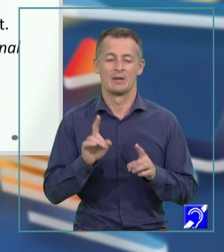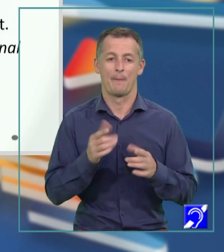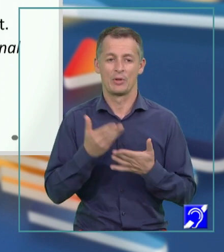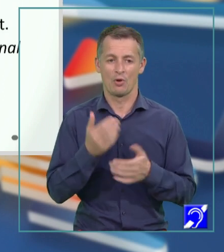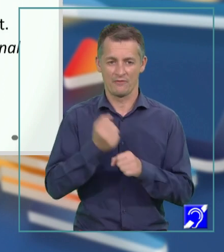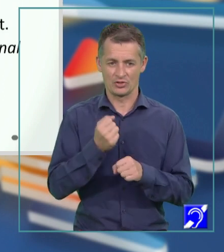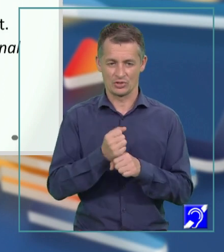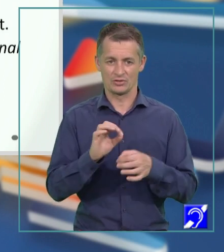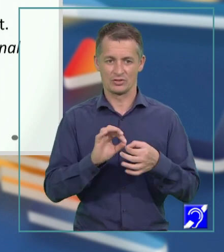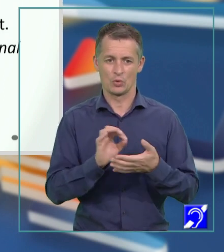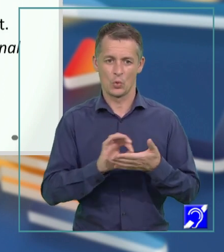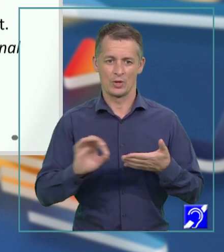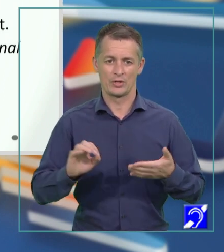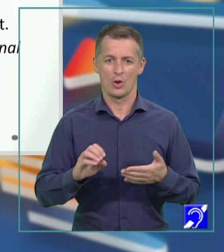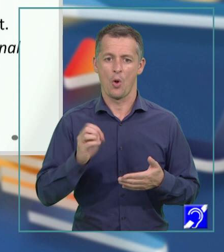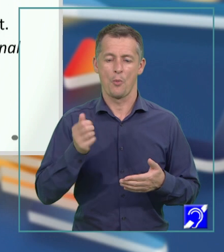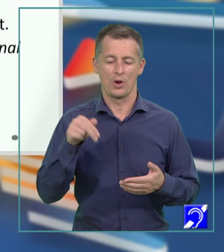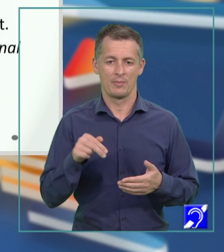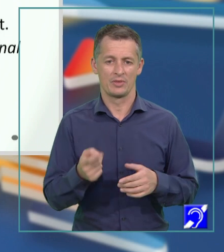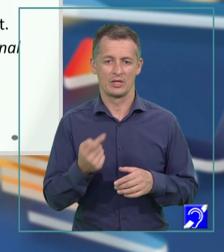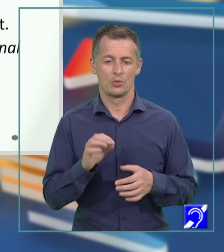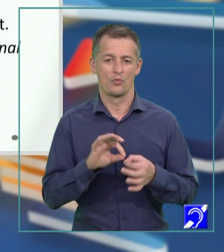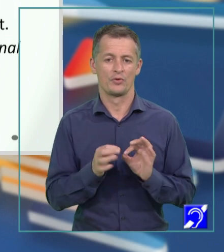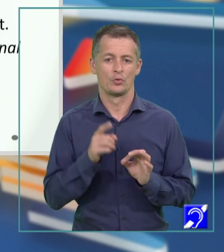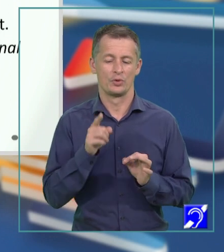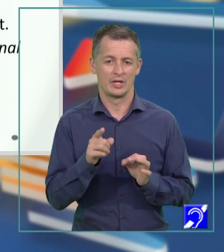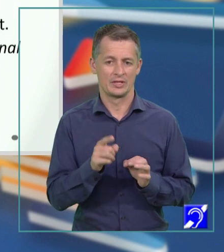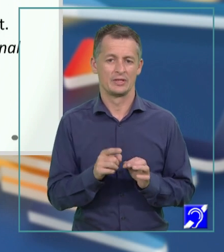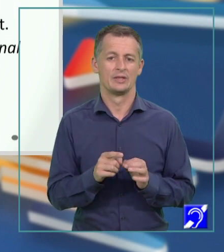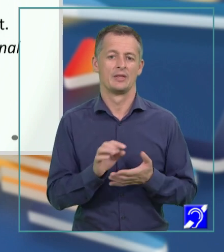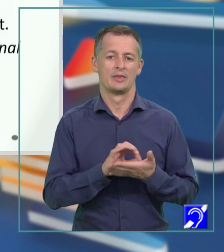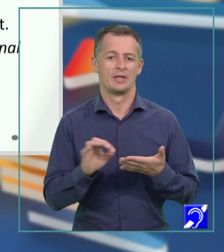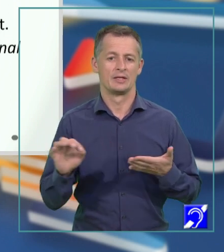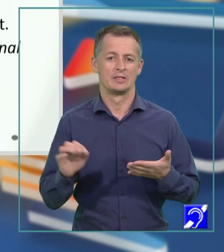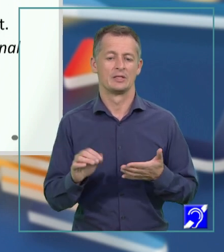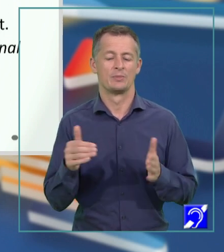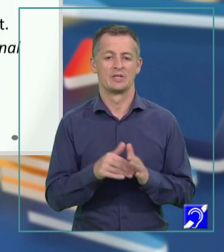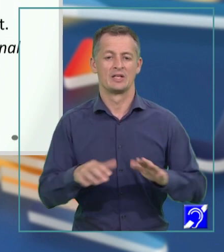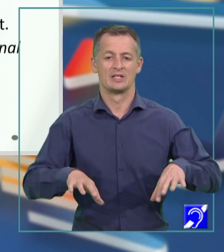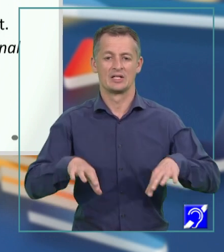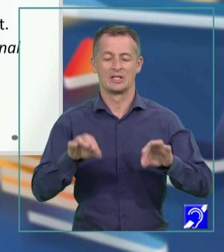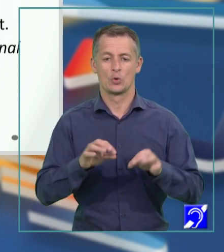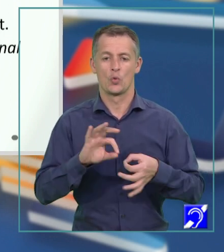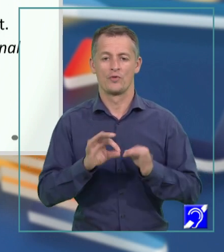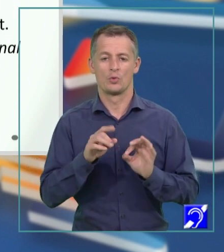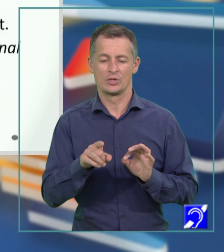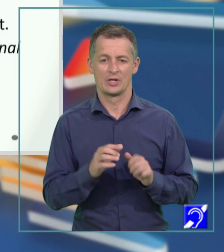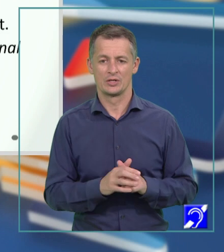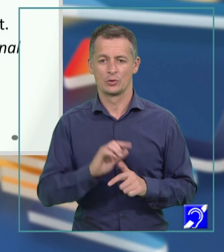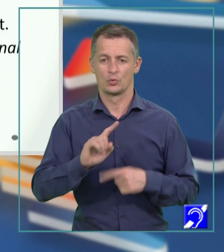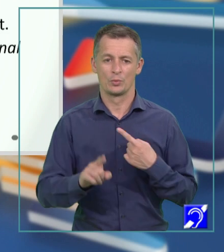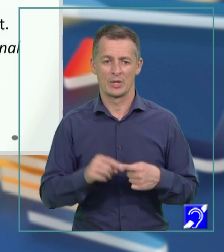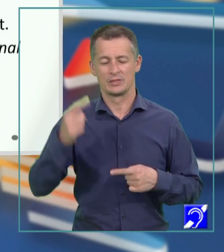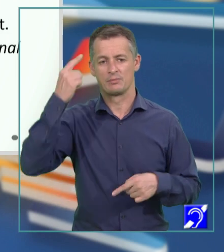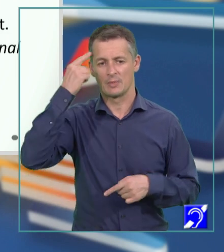cu omonimul cuvântului din text, trebuie să caut mai întâi cuvântul în contextul respectiv și apoi să